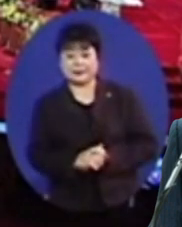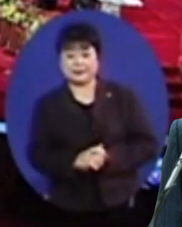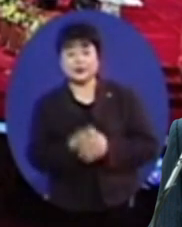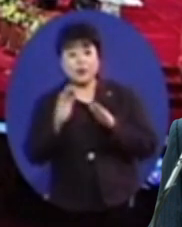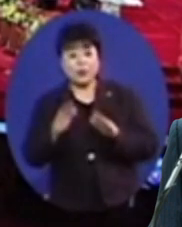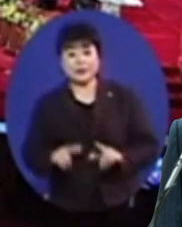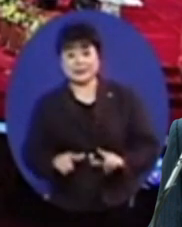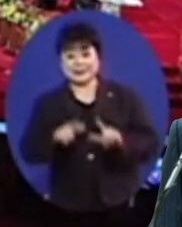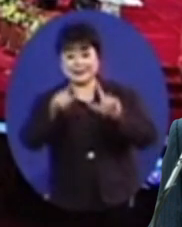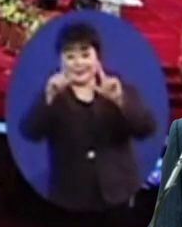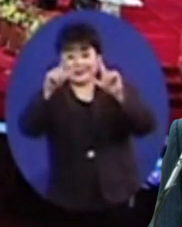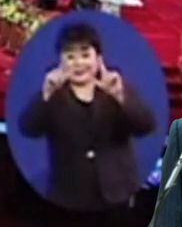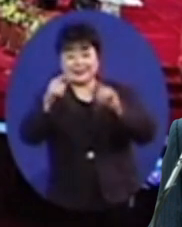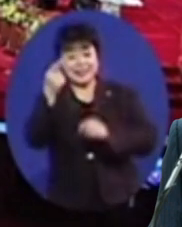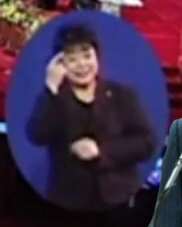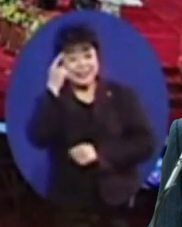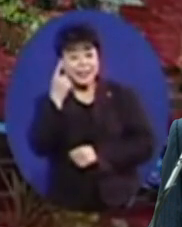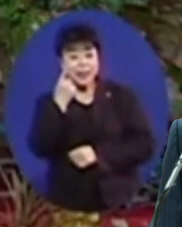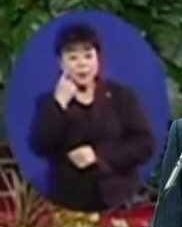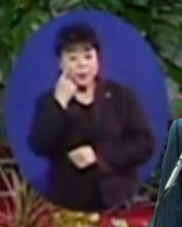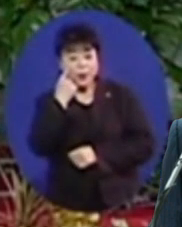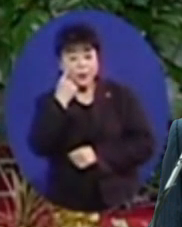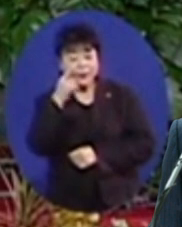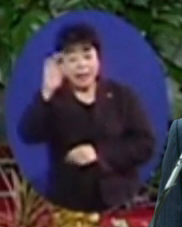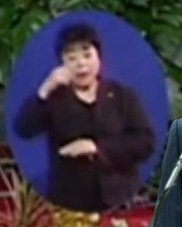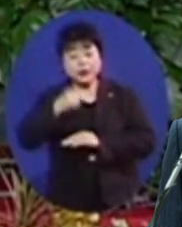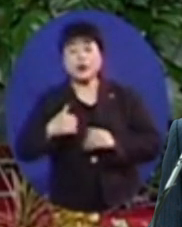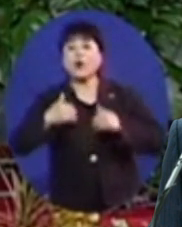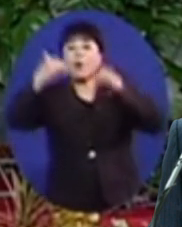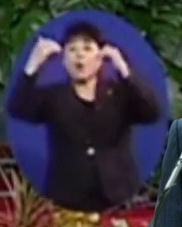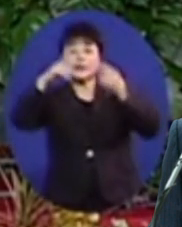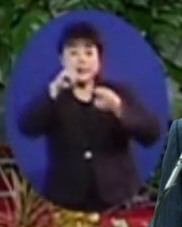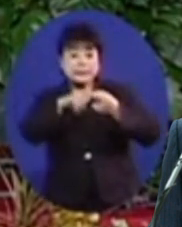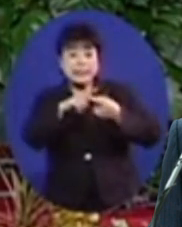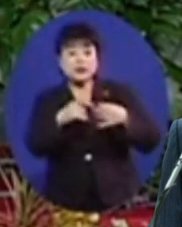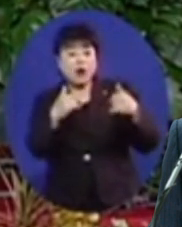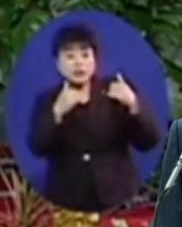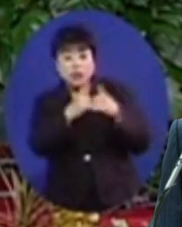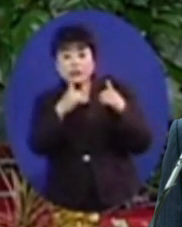오늘 생각해 보고 싶은 다윗과 골리앗의 전쟁도